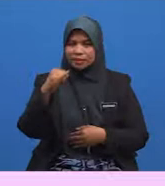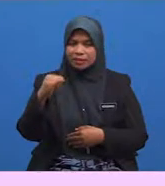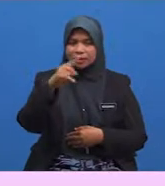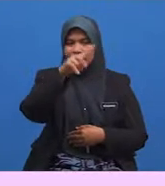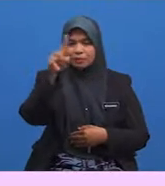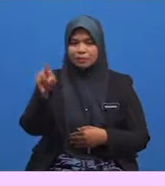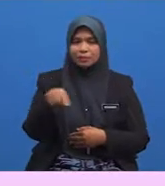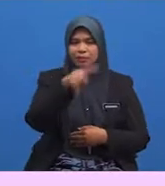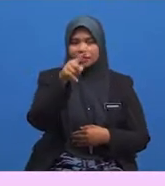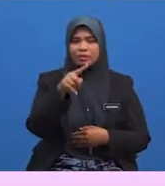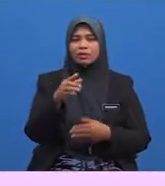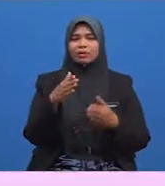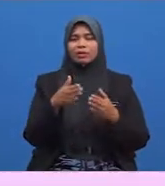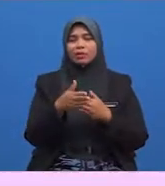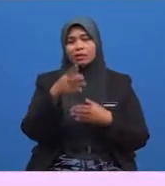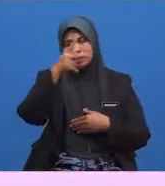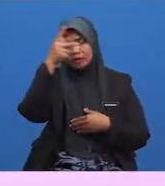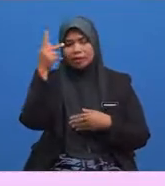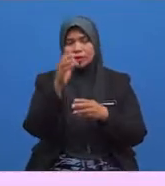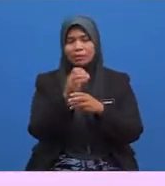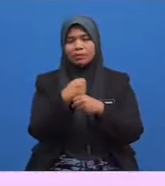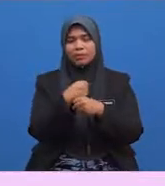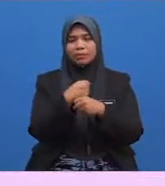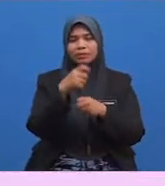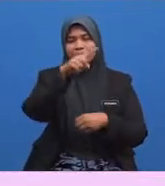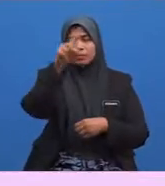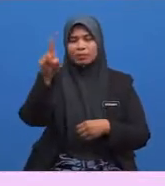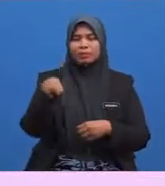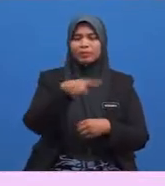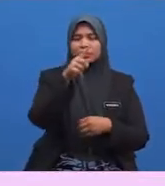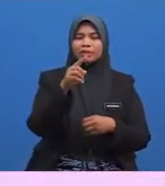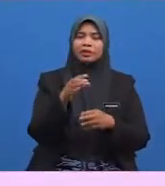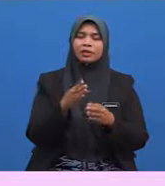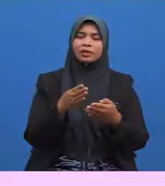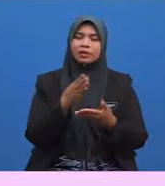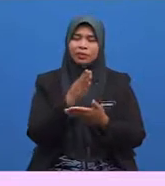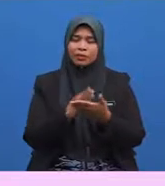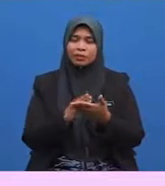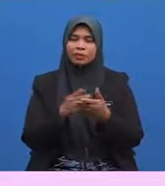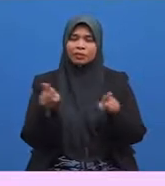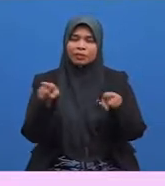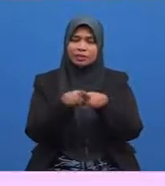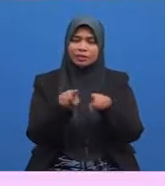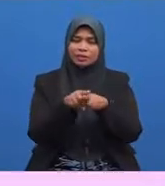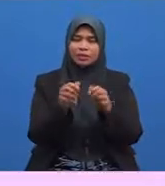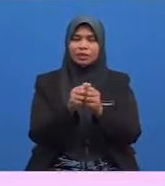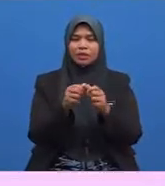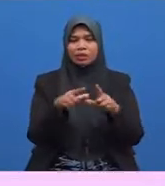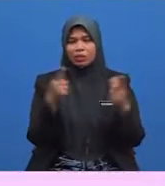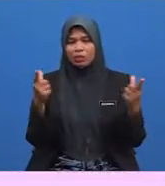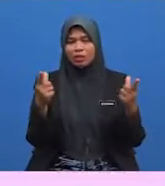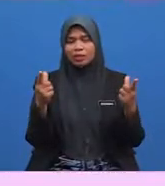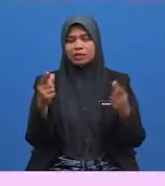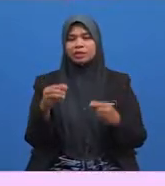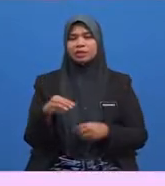Oleh kerana bentuk bulatan yang telah dipotong tersebut sama luas dengan segi empat tepat